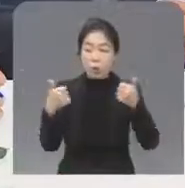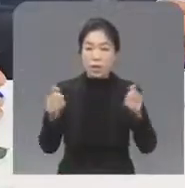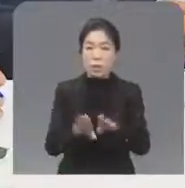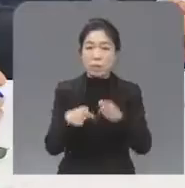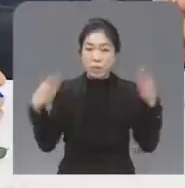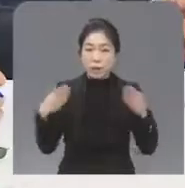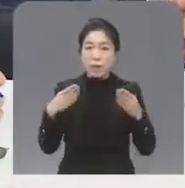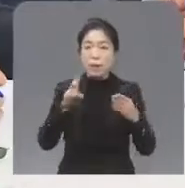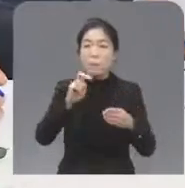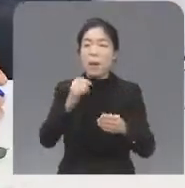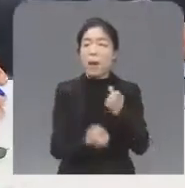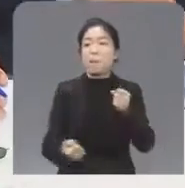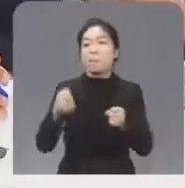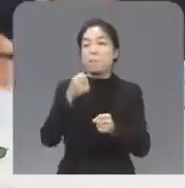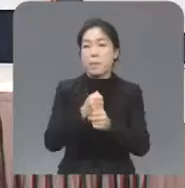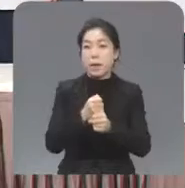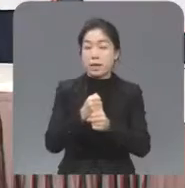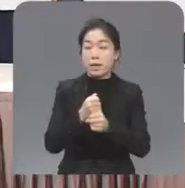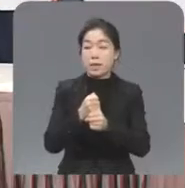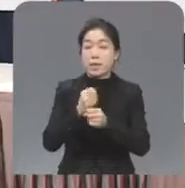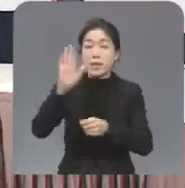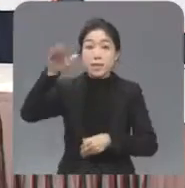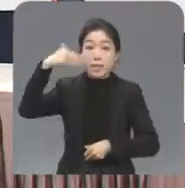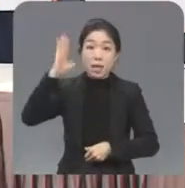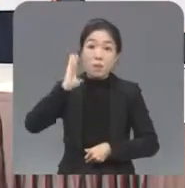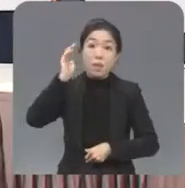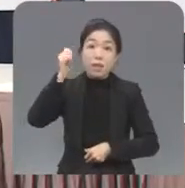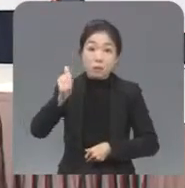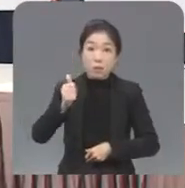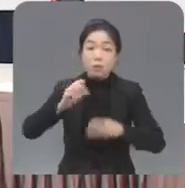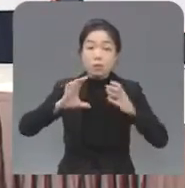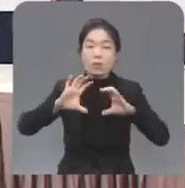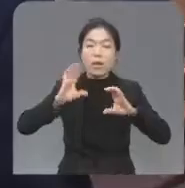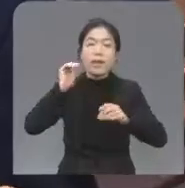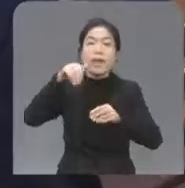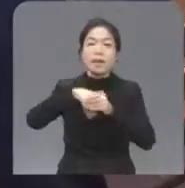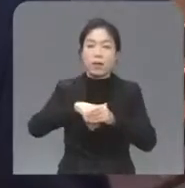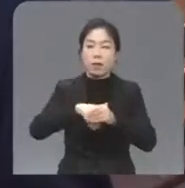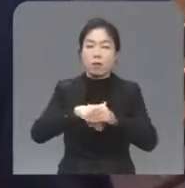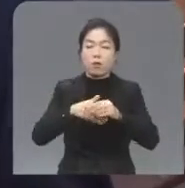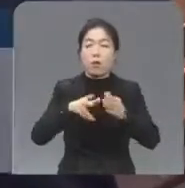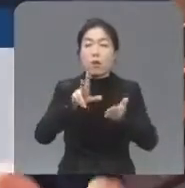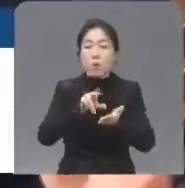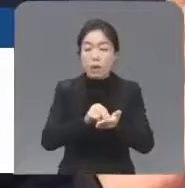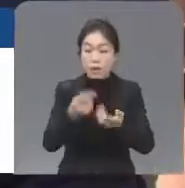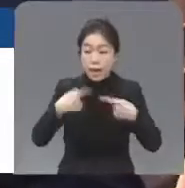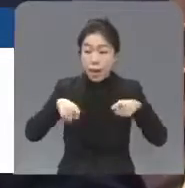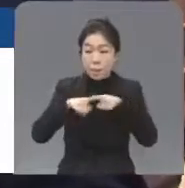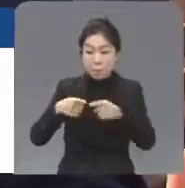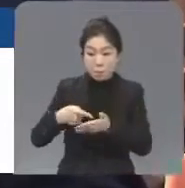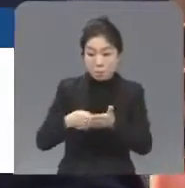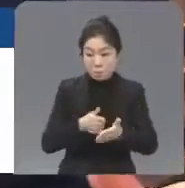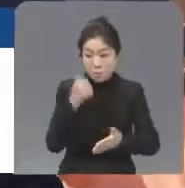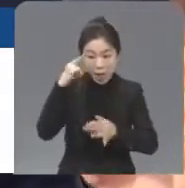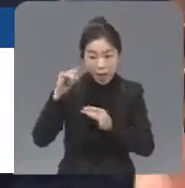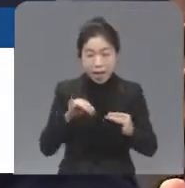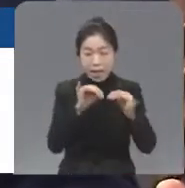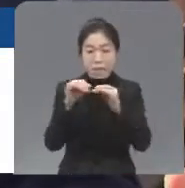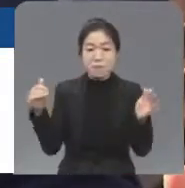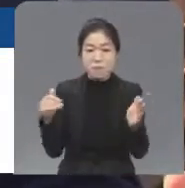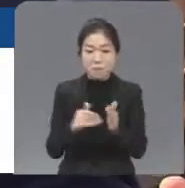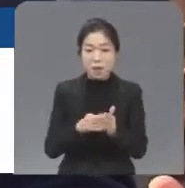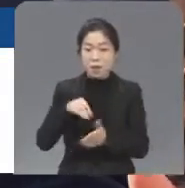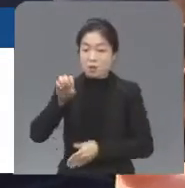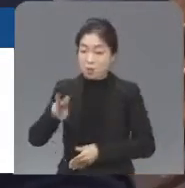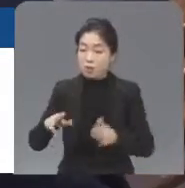문화의 복원을 차기 대통령의 대선 과제로 공동 제안하기로 했습니다. 광주 광역시 전라북도까지도 과거의